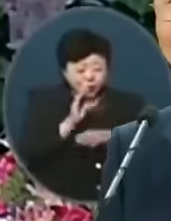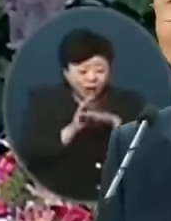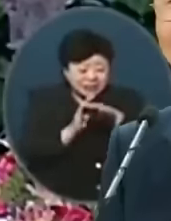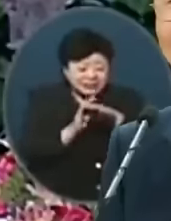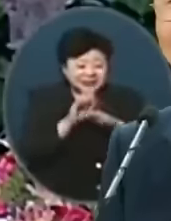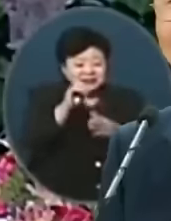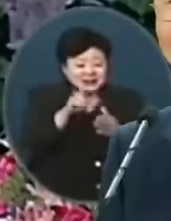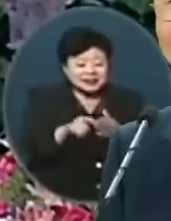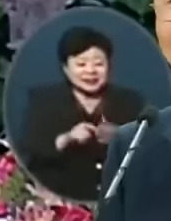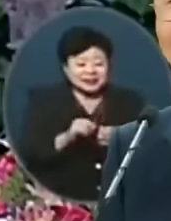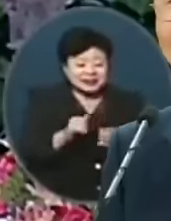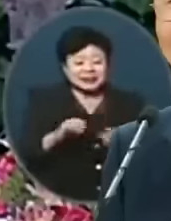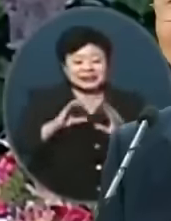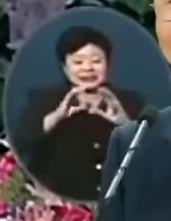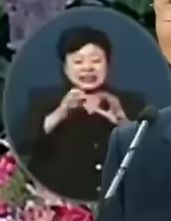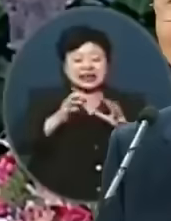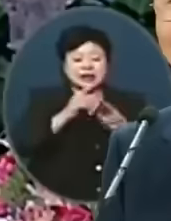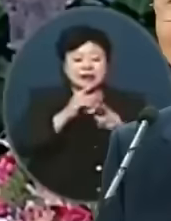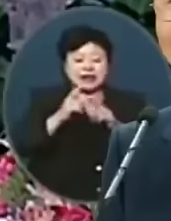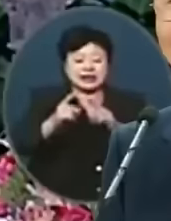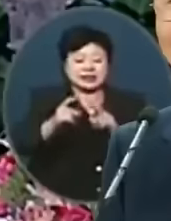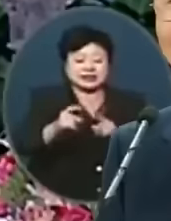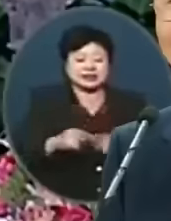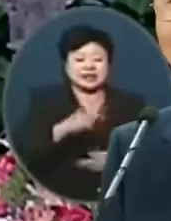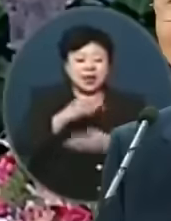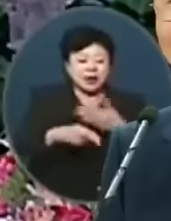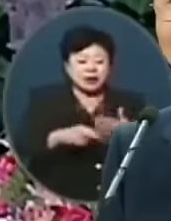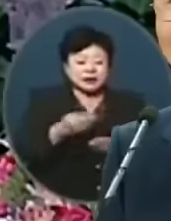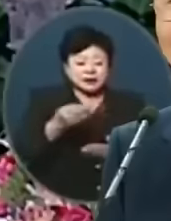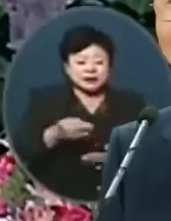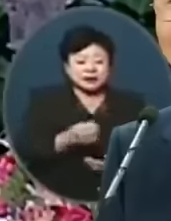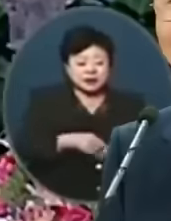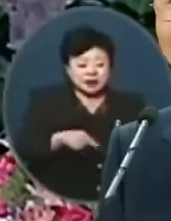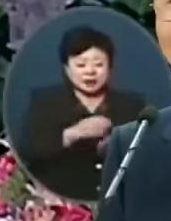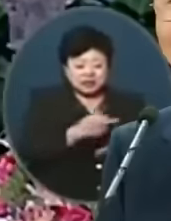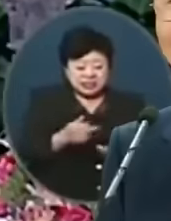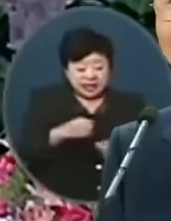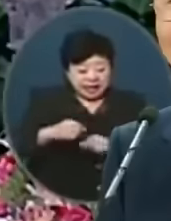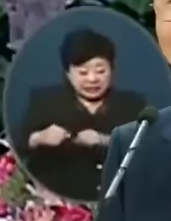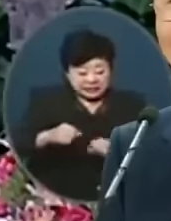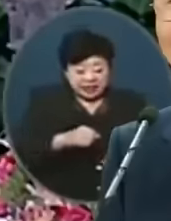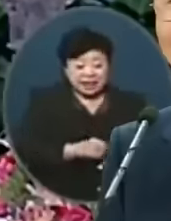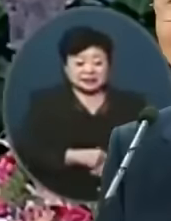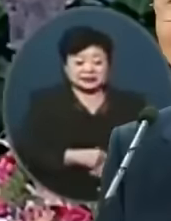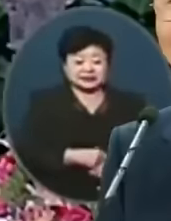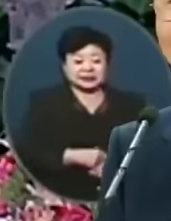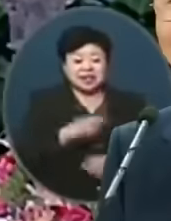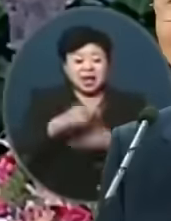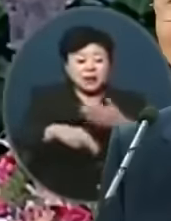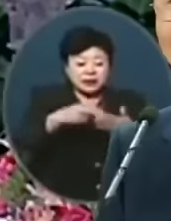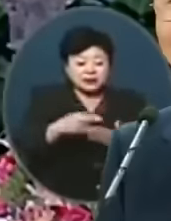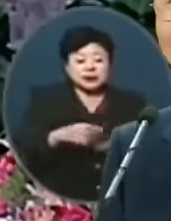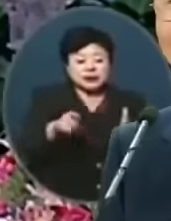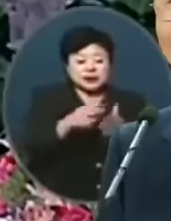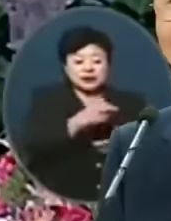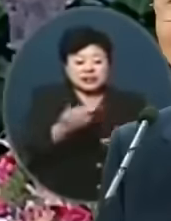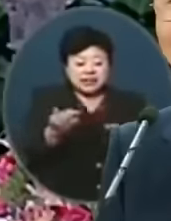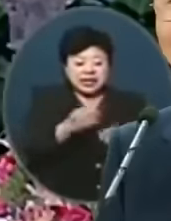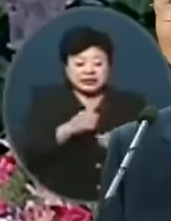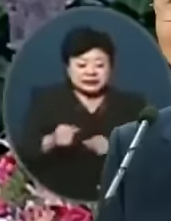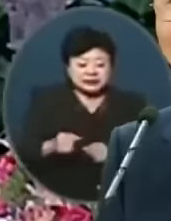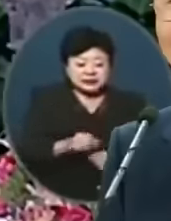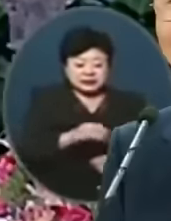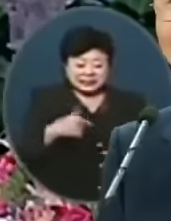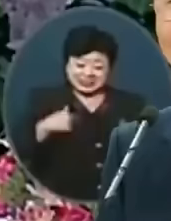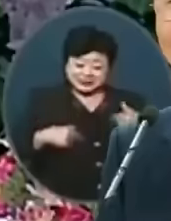찼도다. 그때 문나라 가운데서 말하기를 야훼께서 그들을 위하여 큰일을 행하시도다 하였도다. 야훼께서 우리를 위하여 큰일을 행하시니